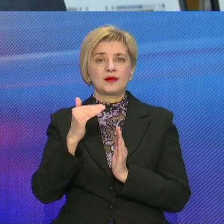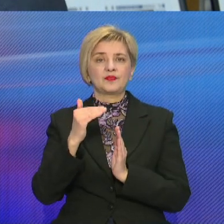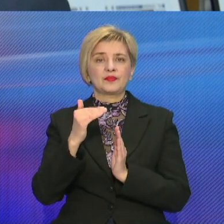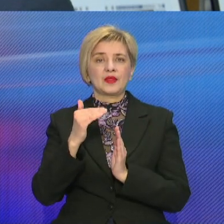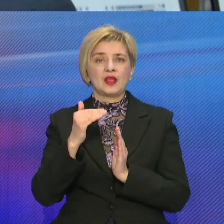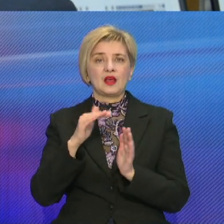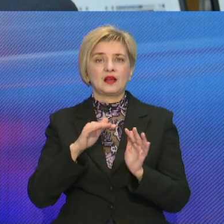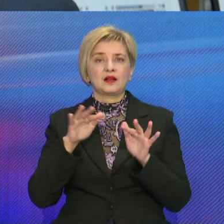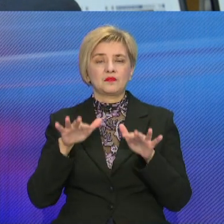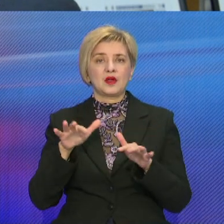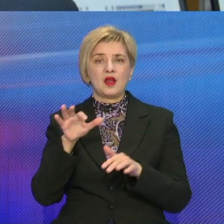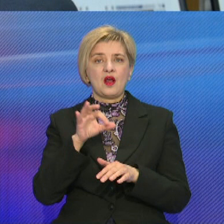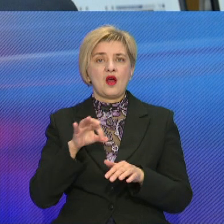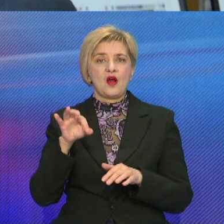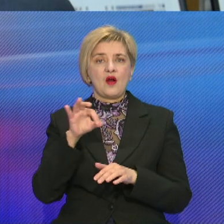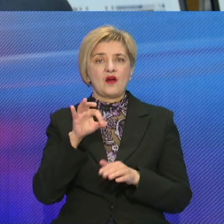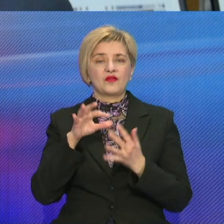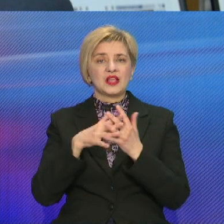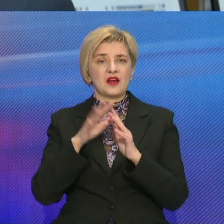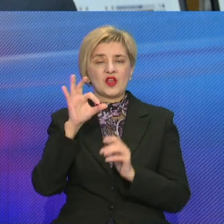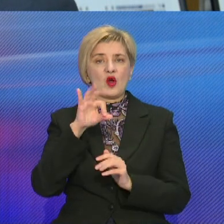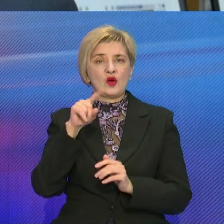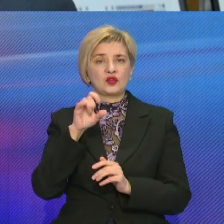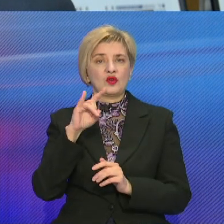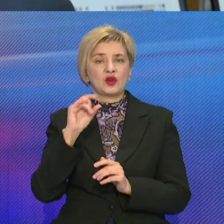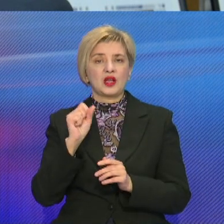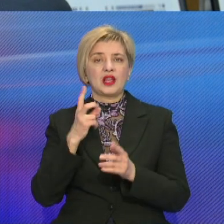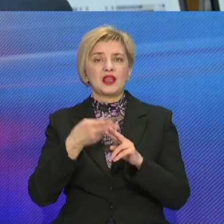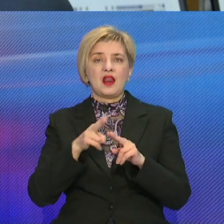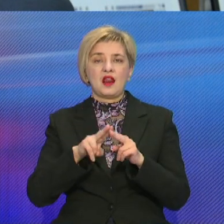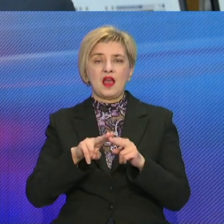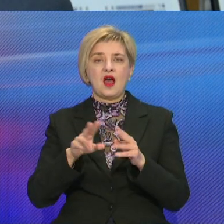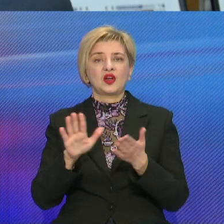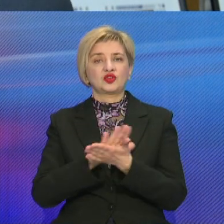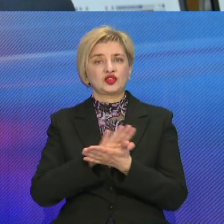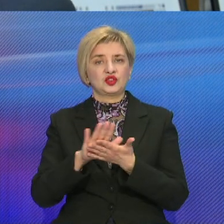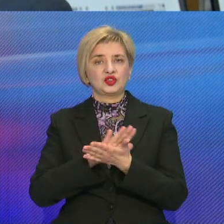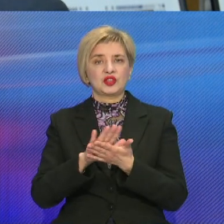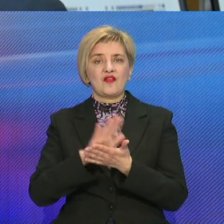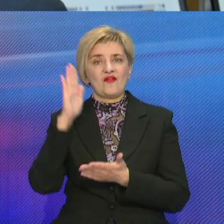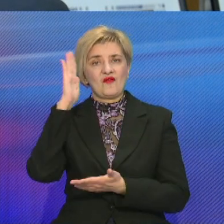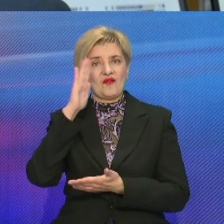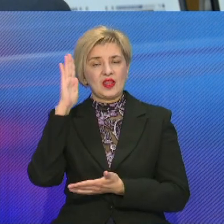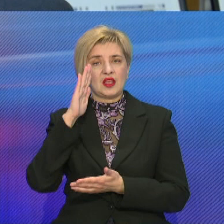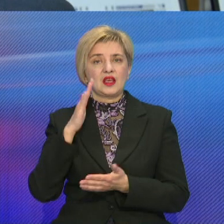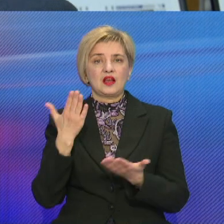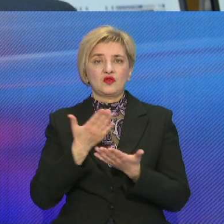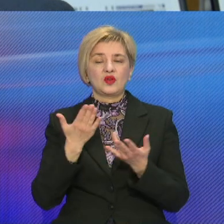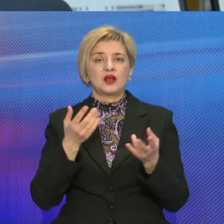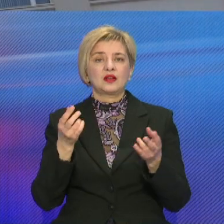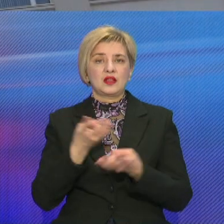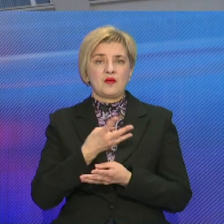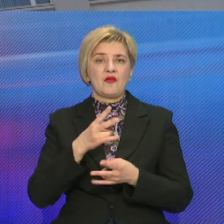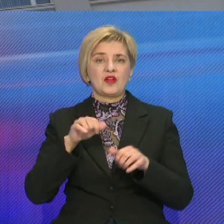городке Озёре для обезвреживания воды. Поэтому мы тоже это вопрос, который требовал свое разрешение уже не один год. На сегодняшний день он